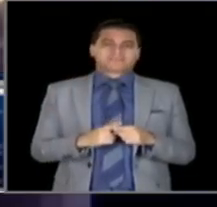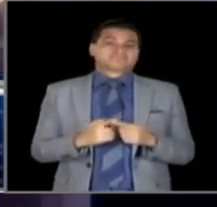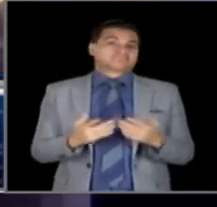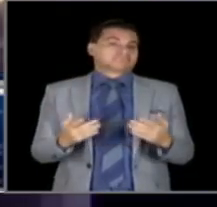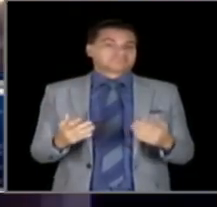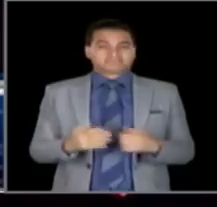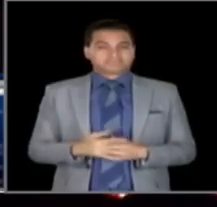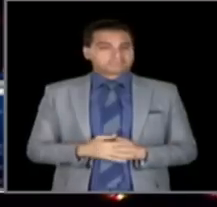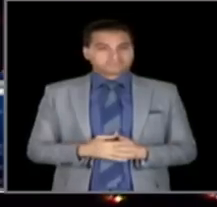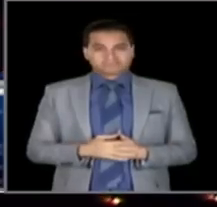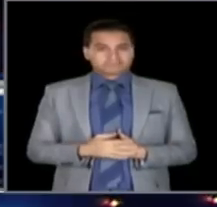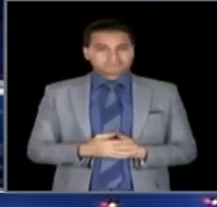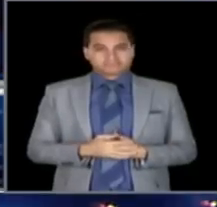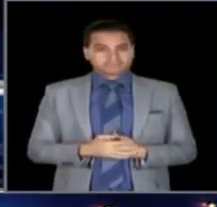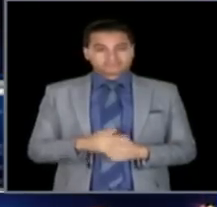خاطئة.